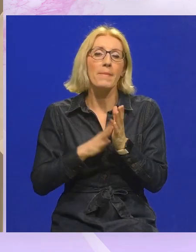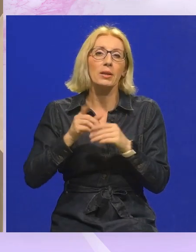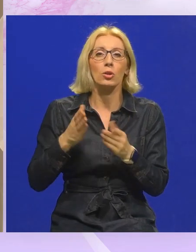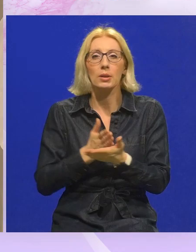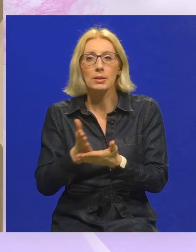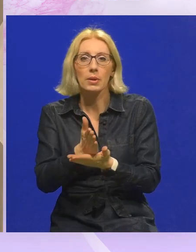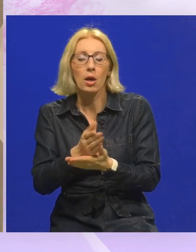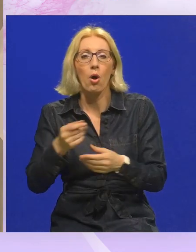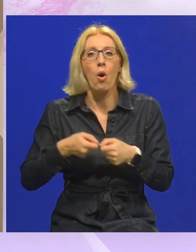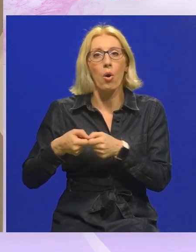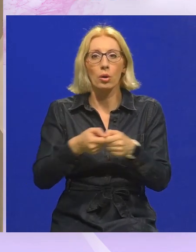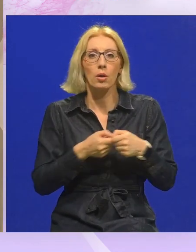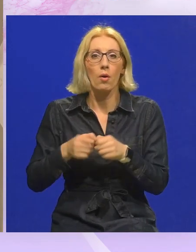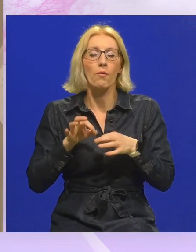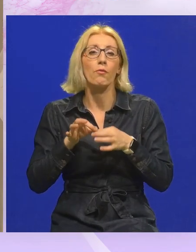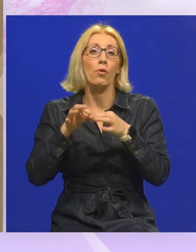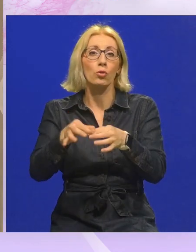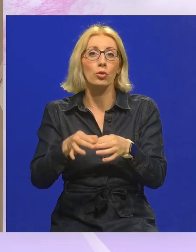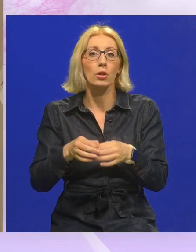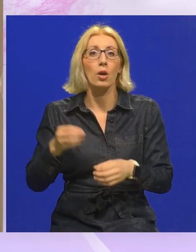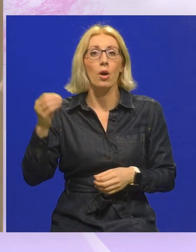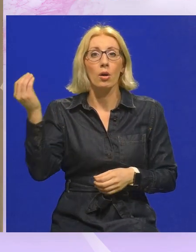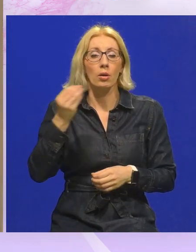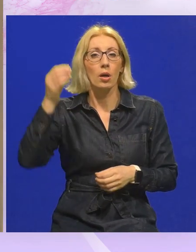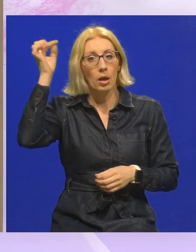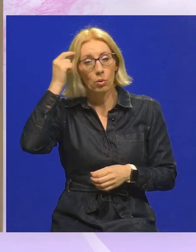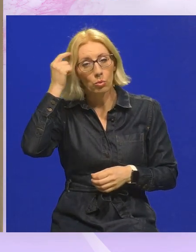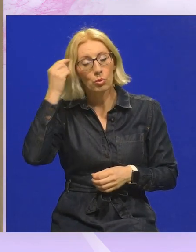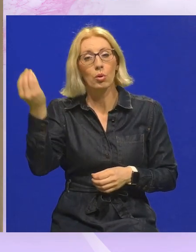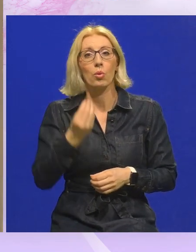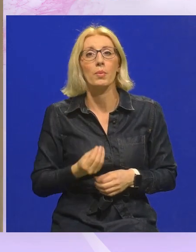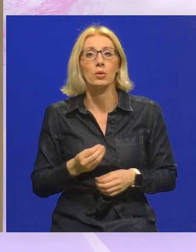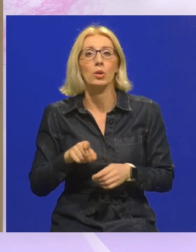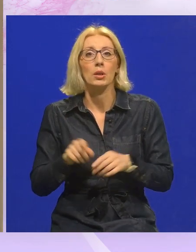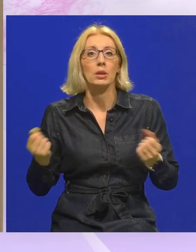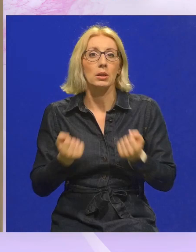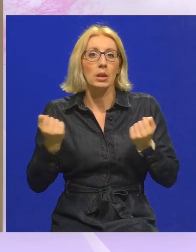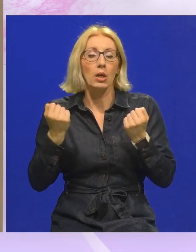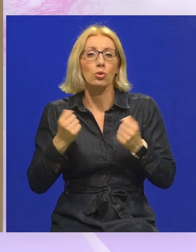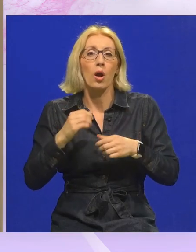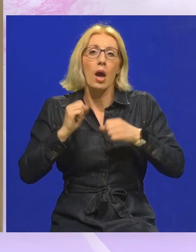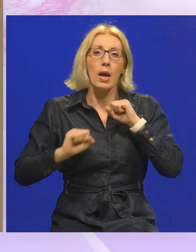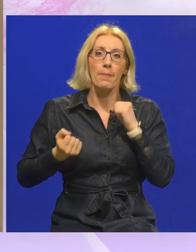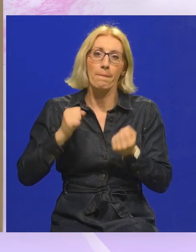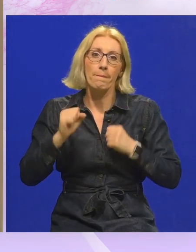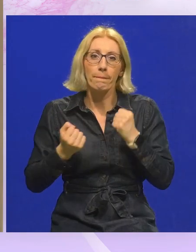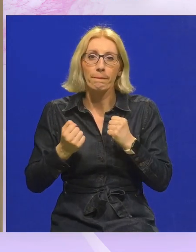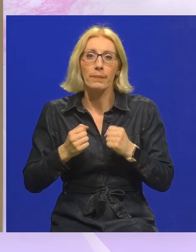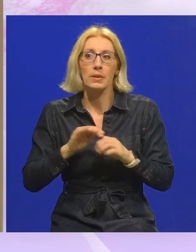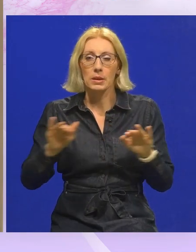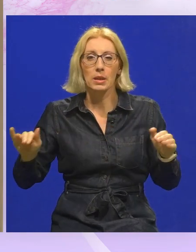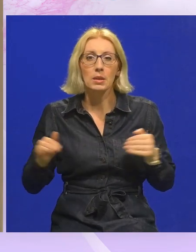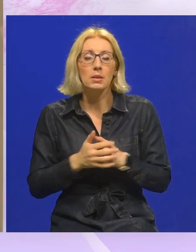smjernice za organizaciju i vođenje kulturno-umjetničkih radionica za djecu i mlade s teškoćama u razvoju, i smjernice omogućavaju